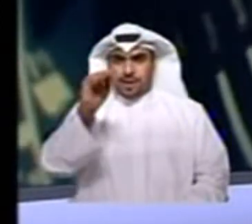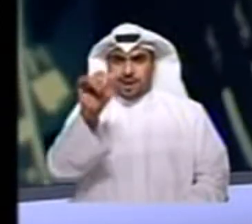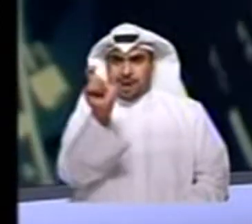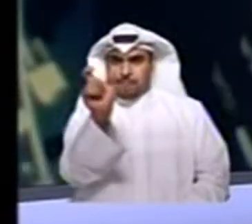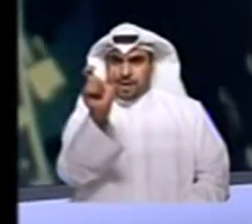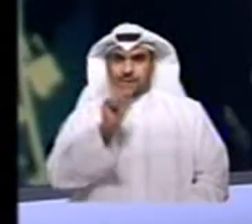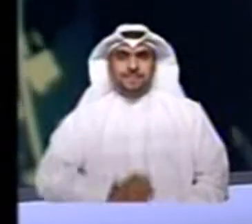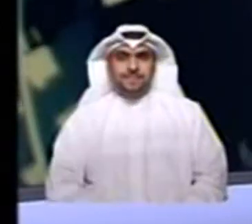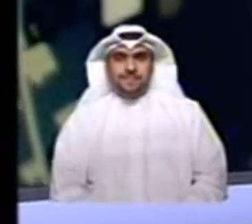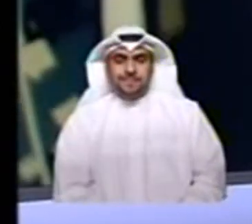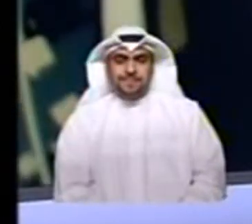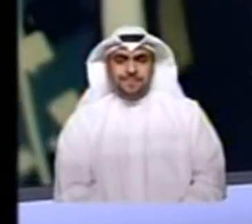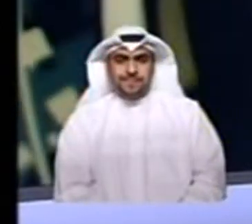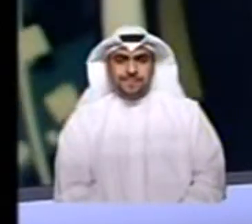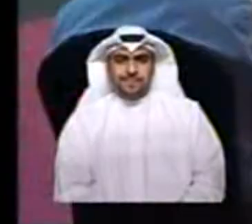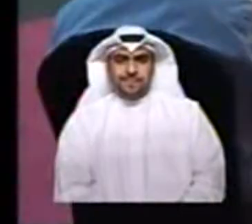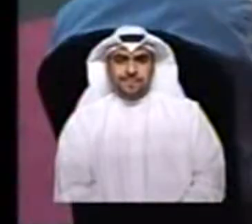عمان.